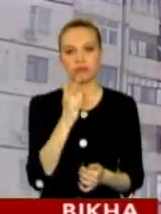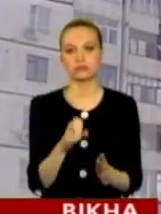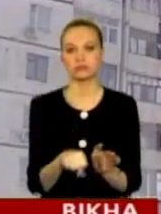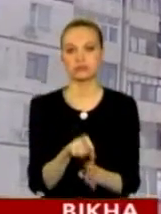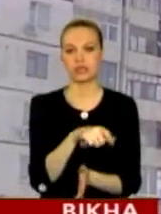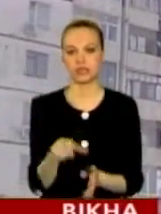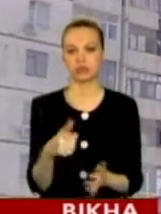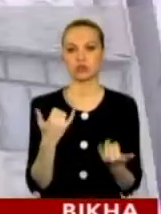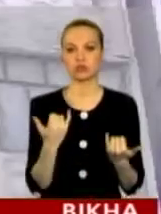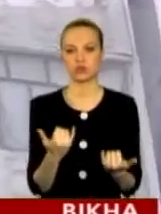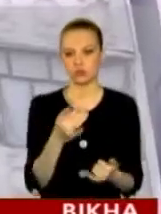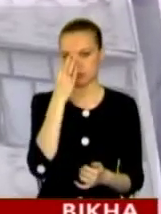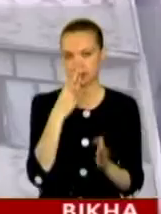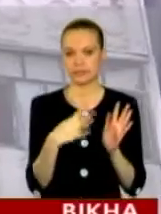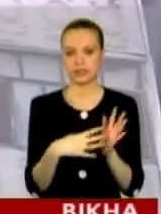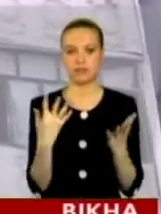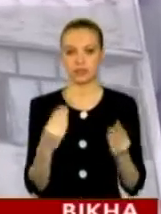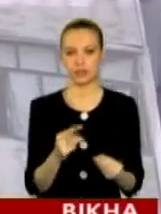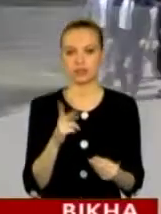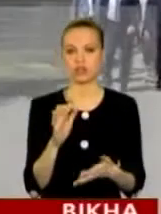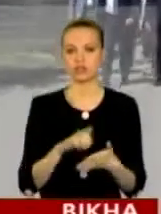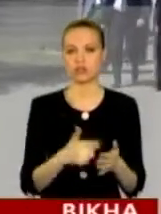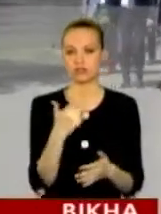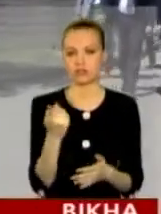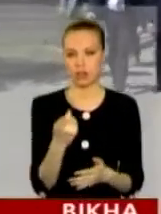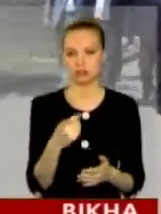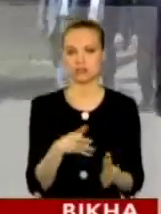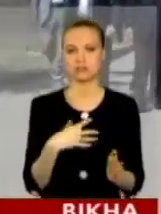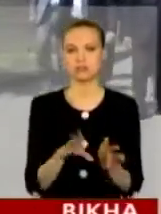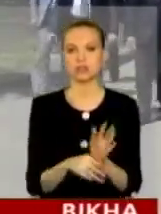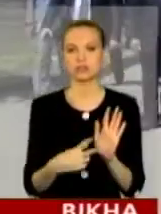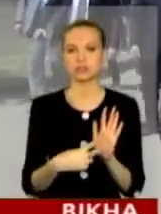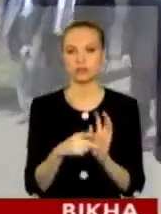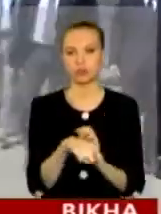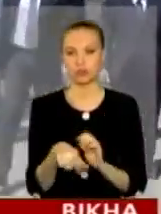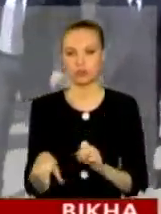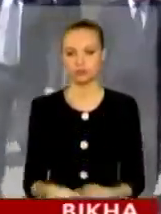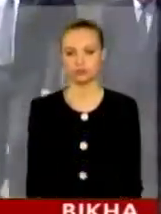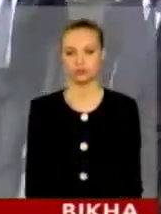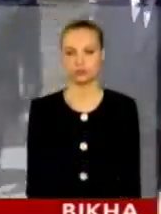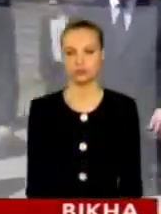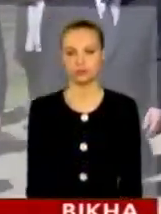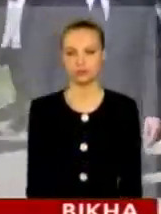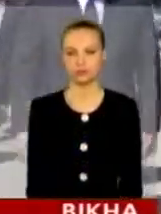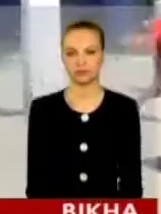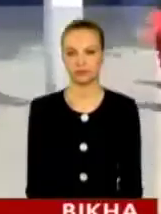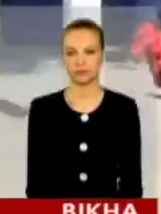загиблих. Сьогодні рівно 9 день, як там через витік газу загинуло 7 людей.